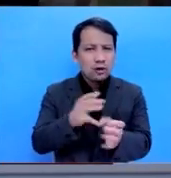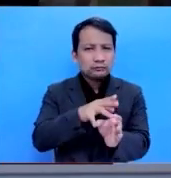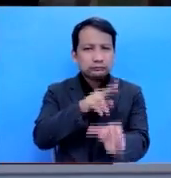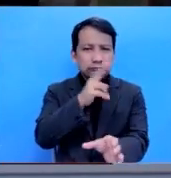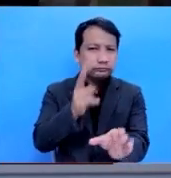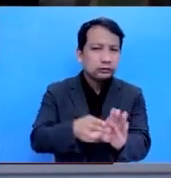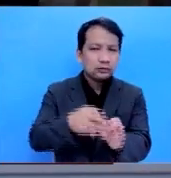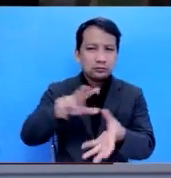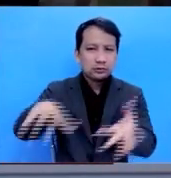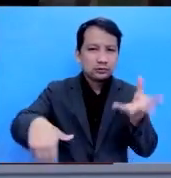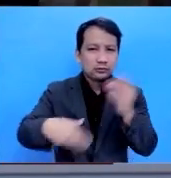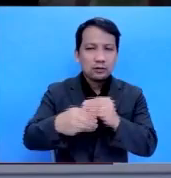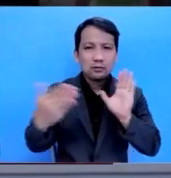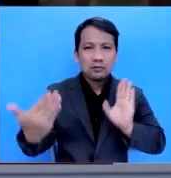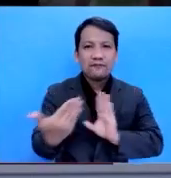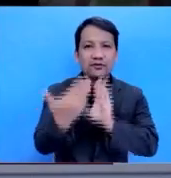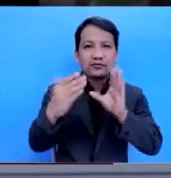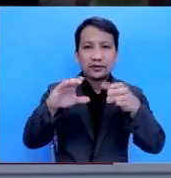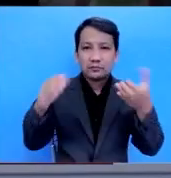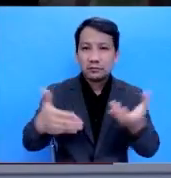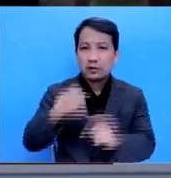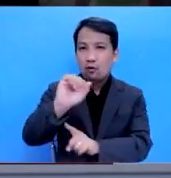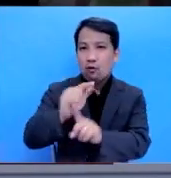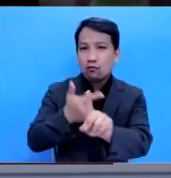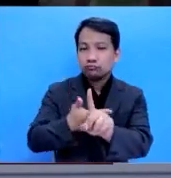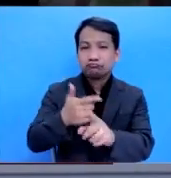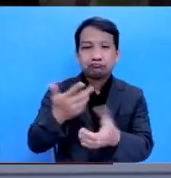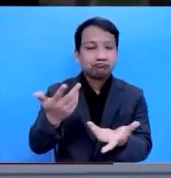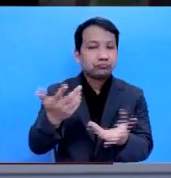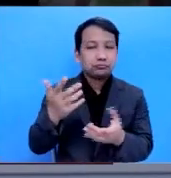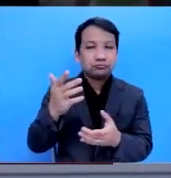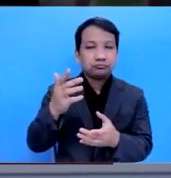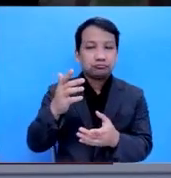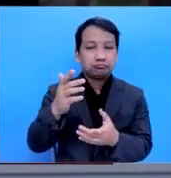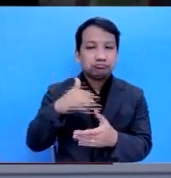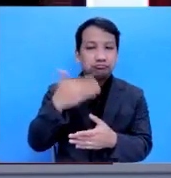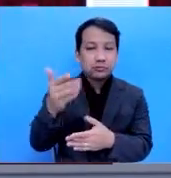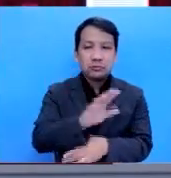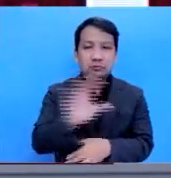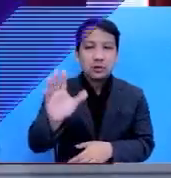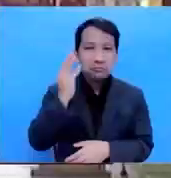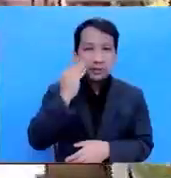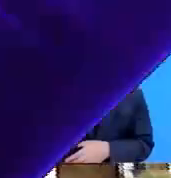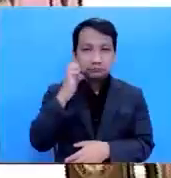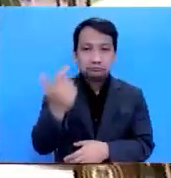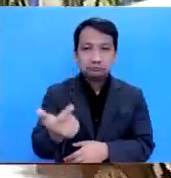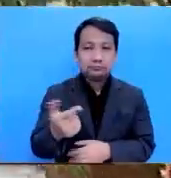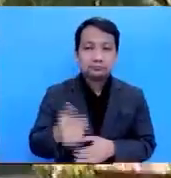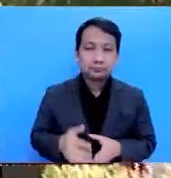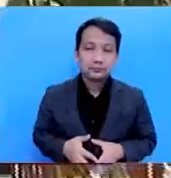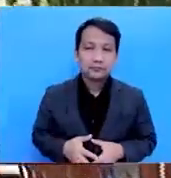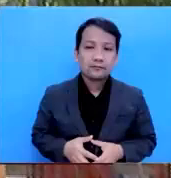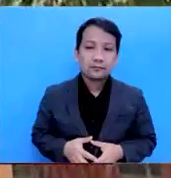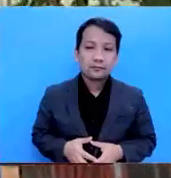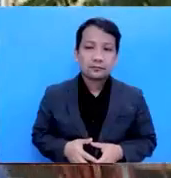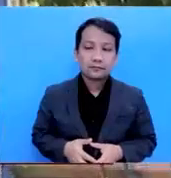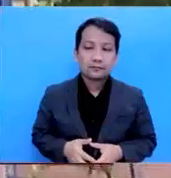ang face-to-face classes sa Agosto. Nasa frontline ng balitang yan si Marian Enriquez.